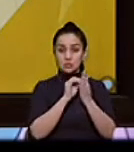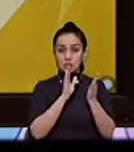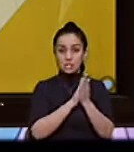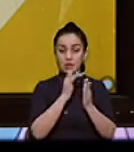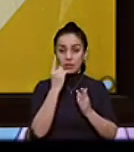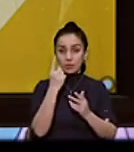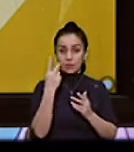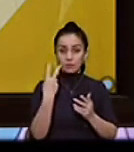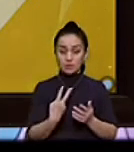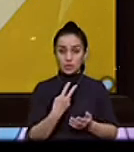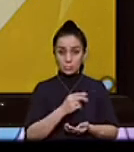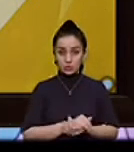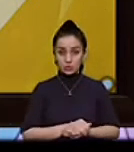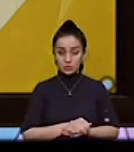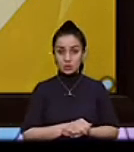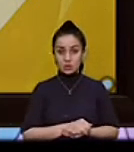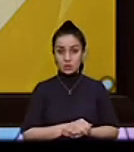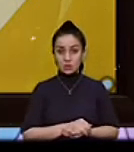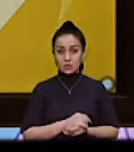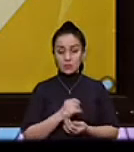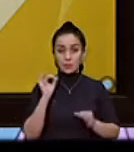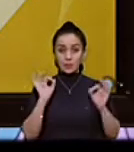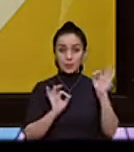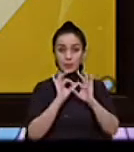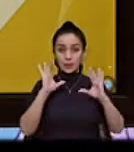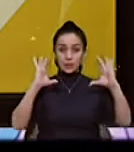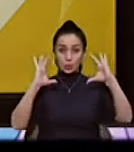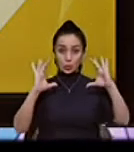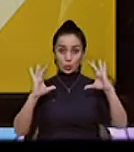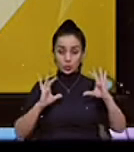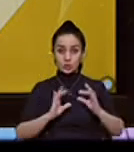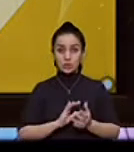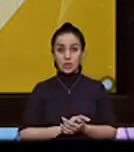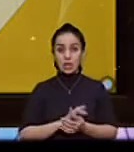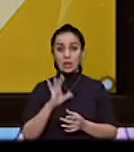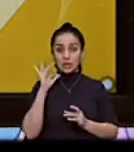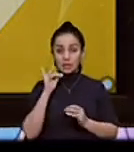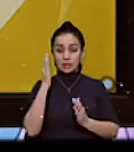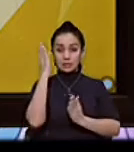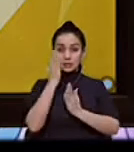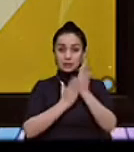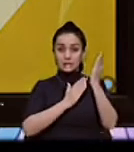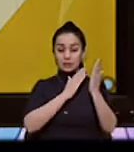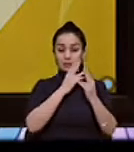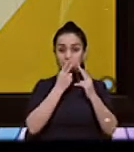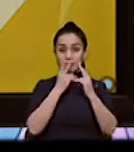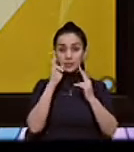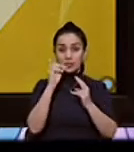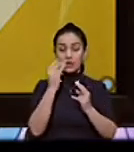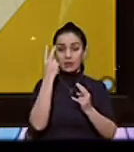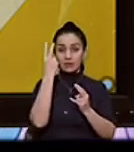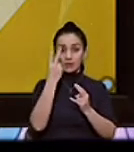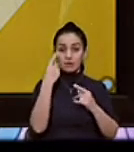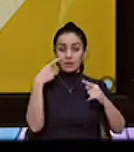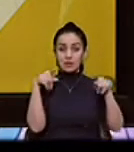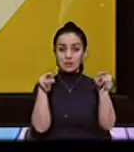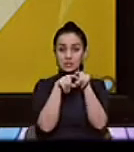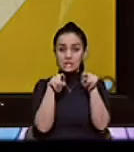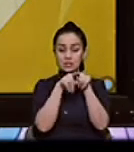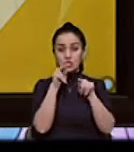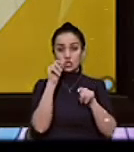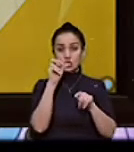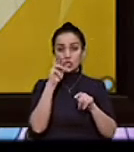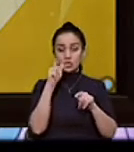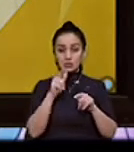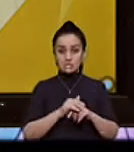в виде 1/2. Начертим круг и разделим этот круг на 2